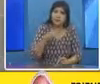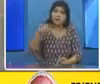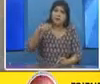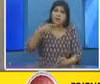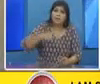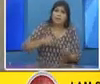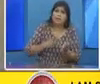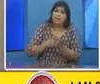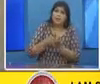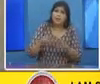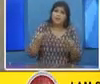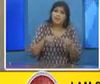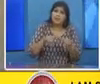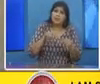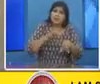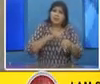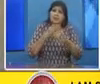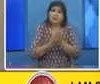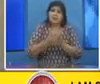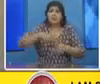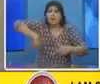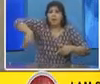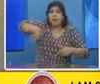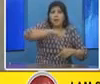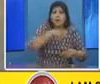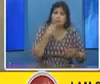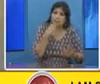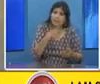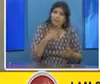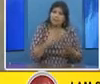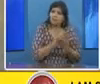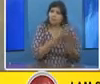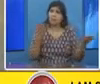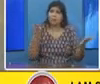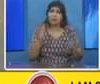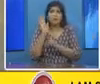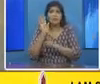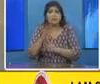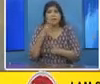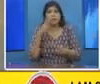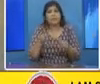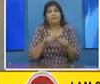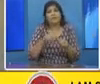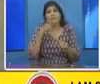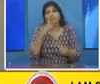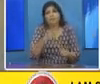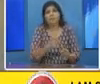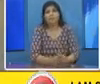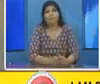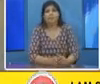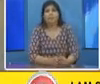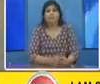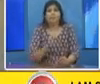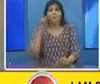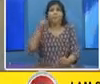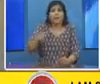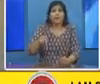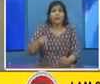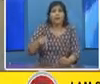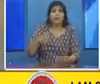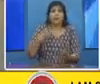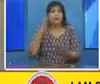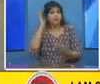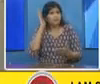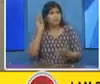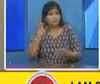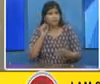आपके गांव में भी आपके आसपास भी ऐसी अनेक घटनाएं घटी होगी। अगर आपके ध्यान में ऐसी